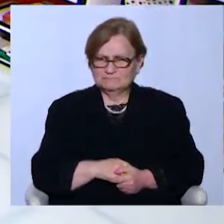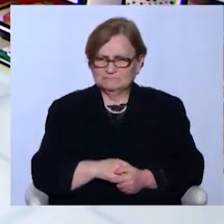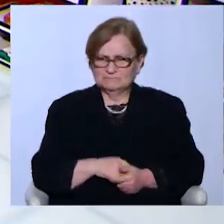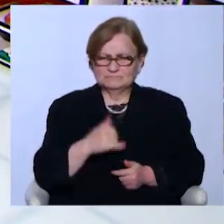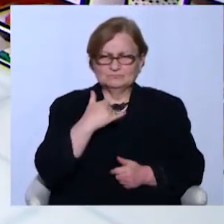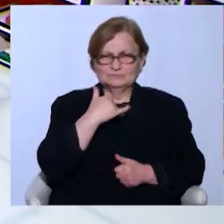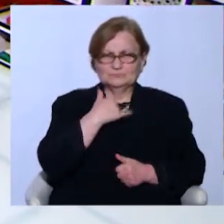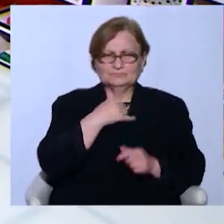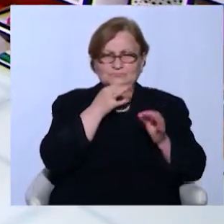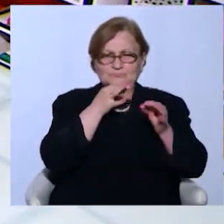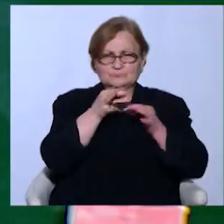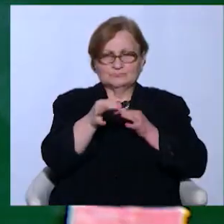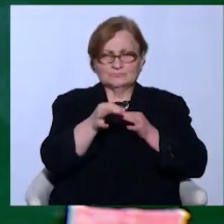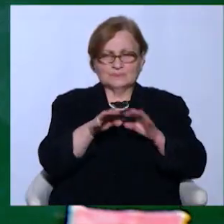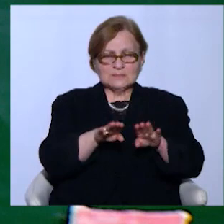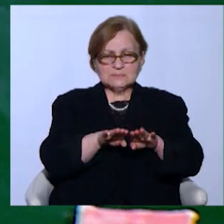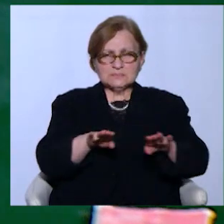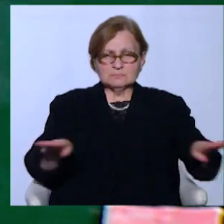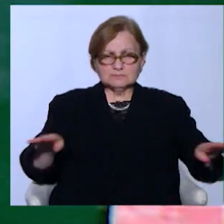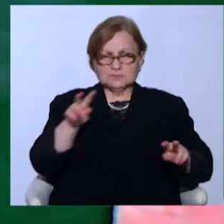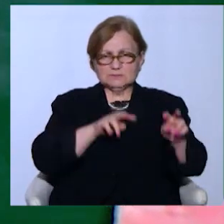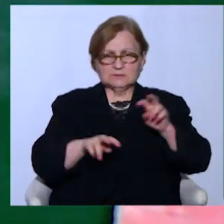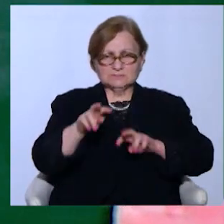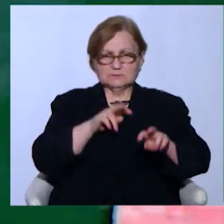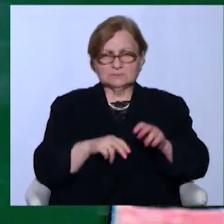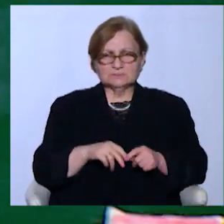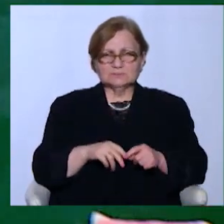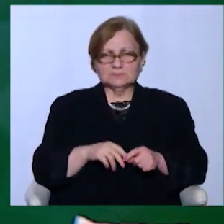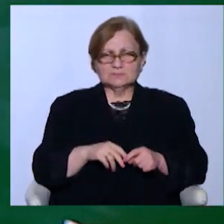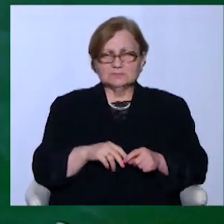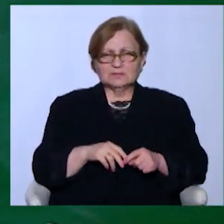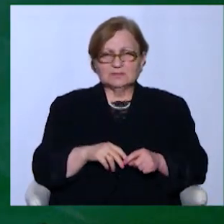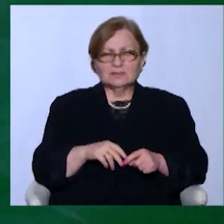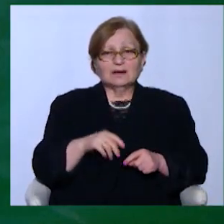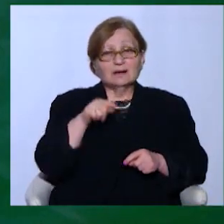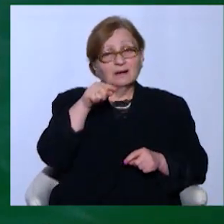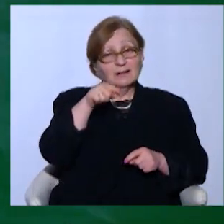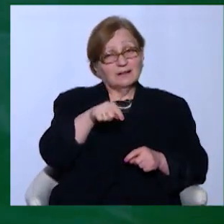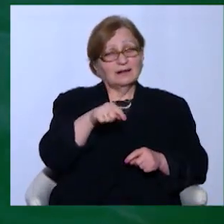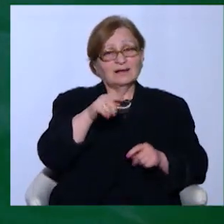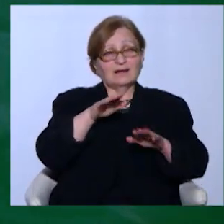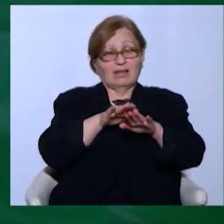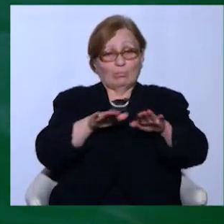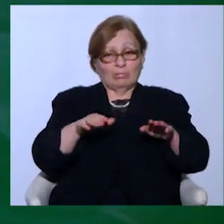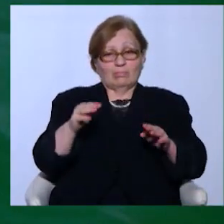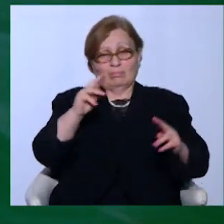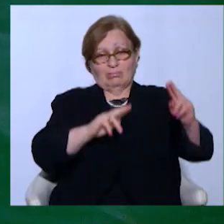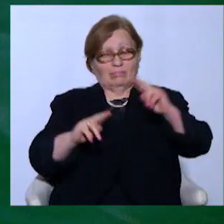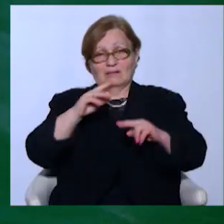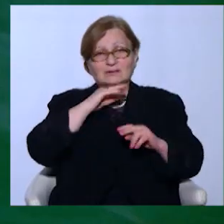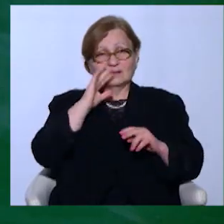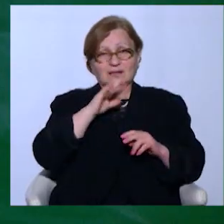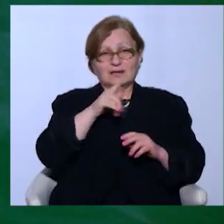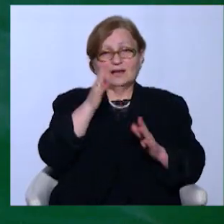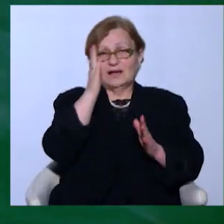ჩვენ პასუხ სიბრტყეზე ვეძებდით და ამ დროს პასუხი იყო სივრცეში. აი,